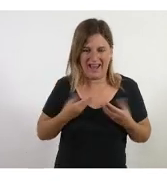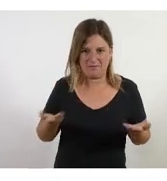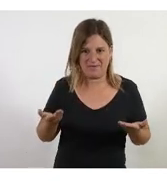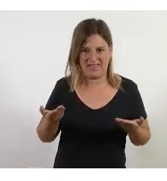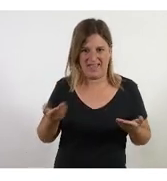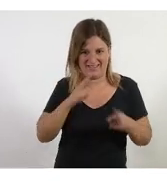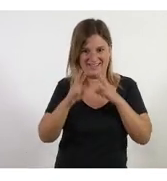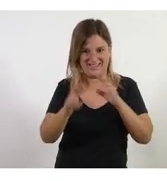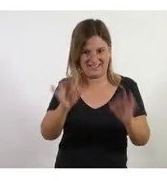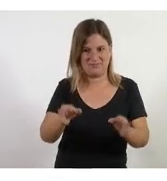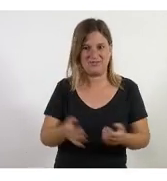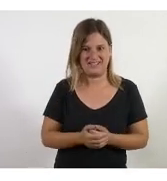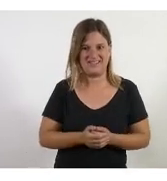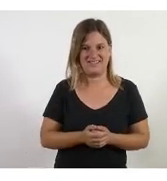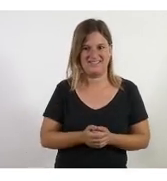totalment d'acord.